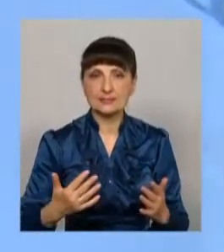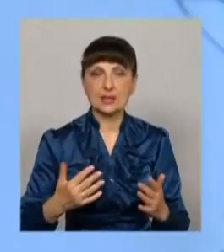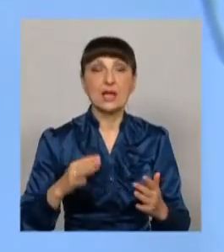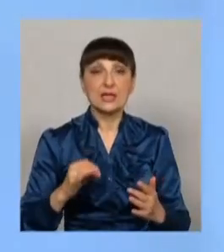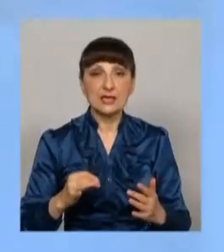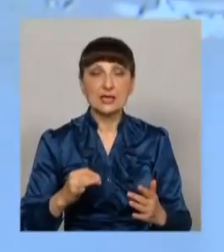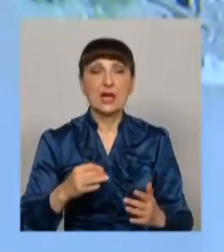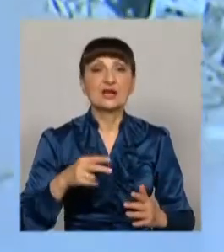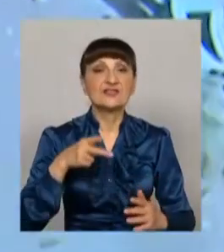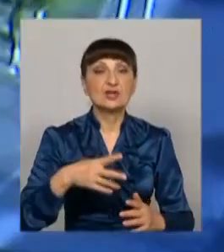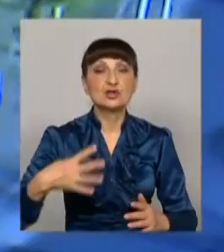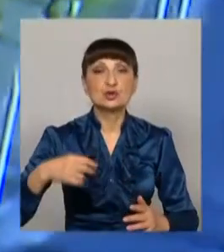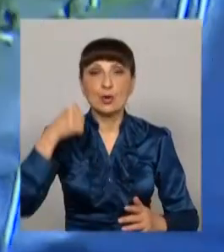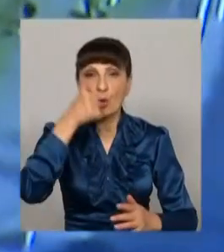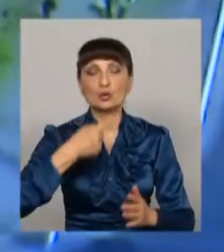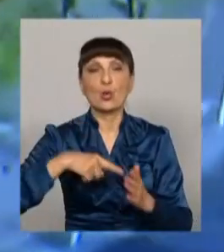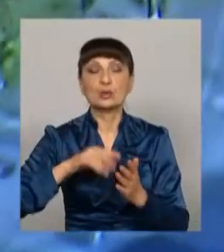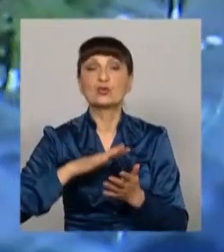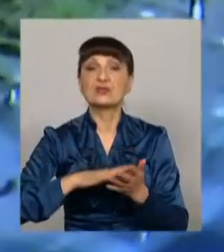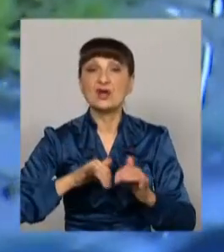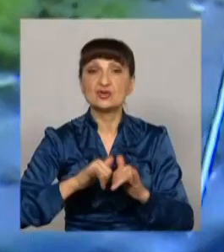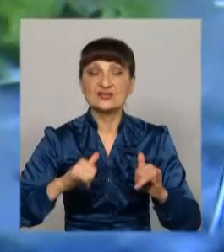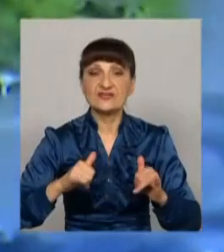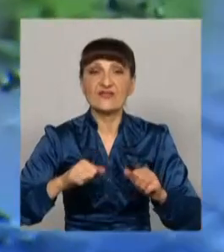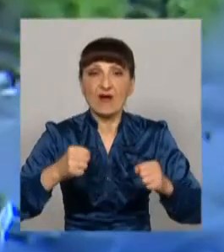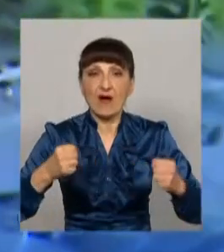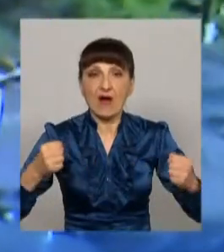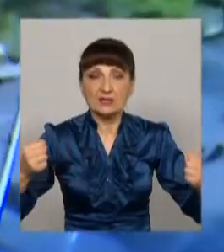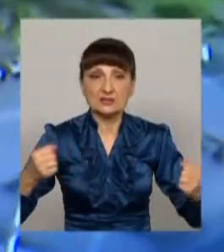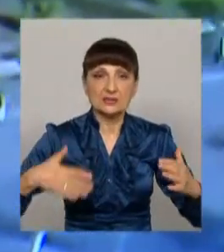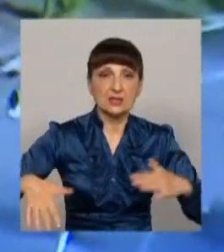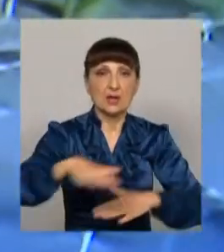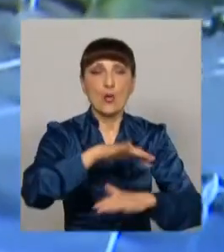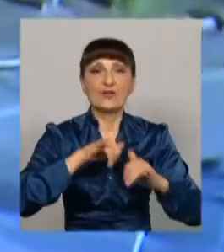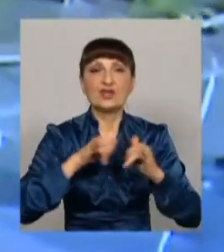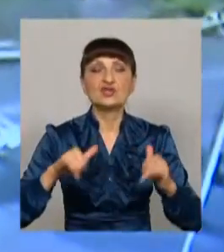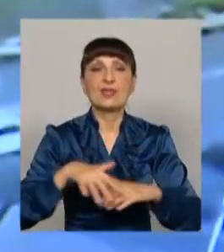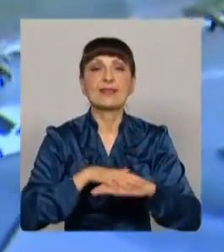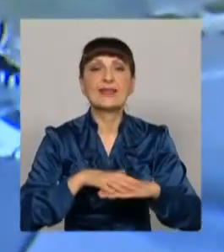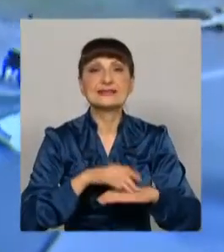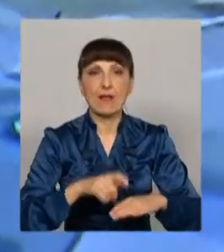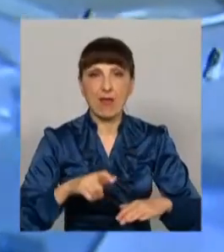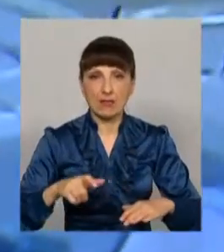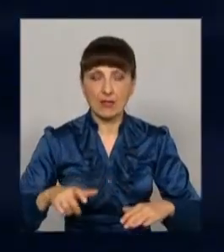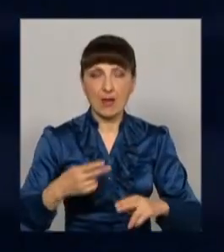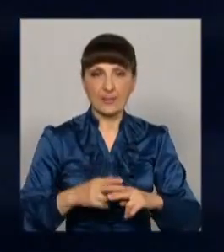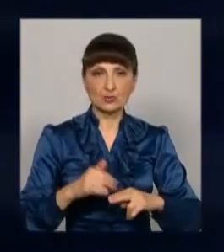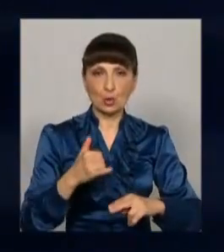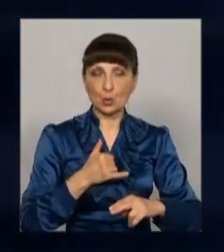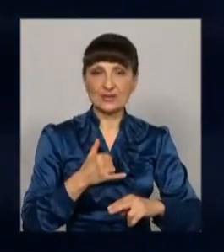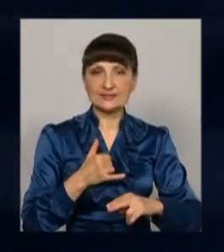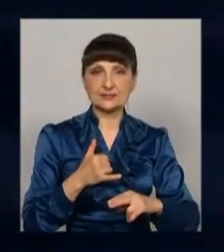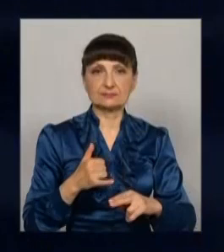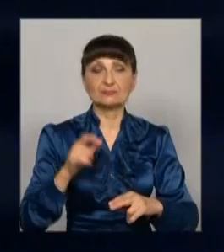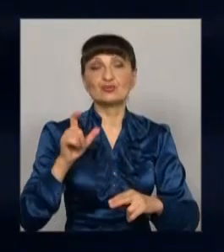к 40-му году город будет дальше развиваться, соответственно, будет увеличение населения. И поскольку у нас мера всему